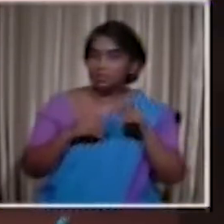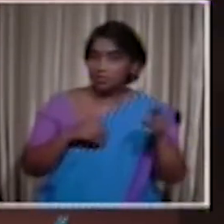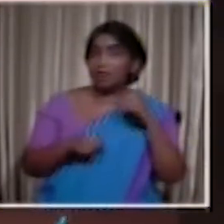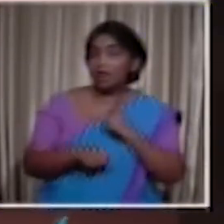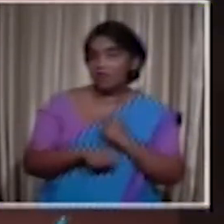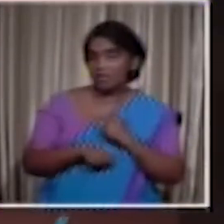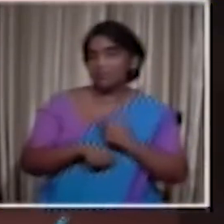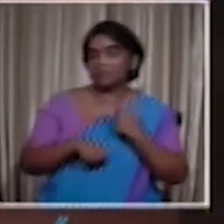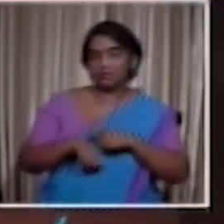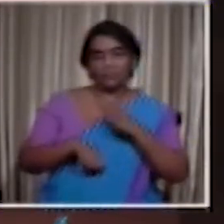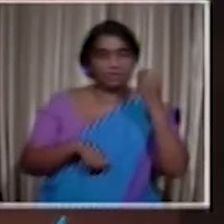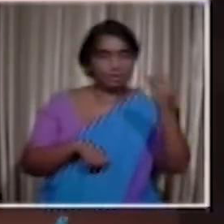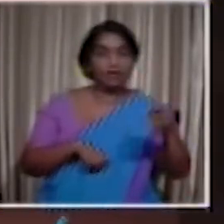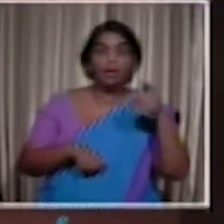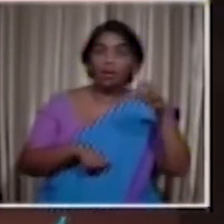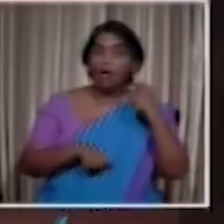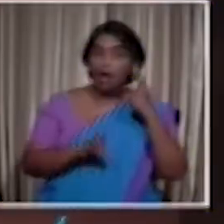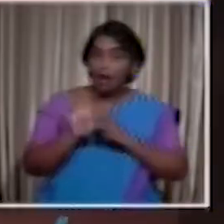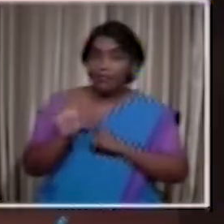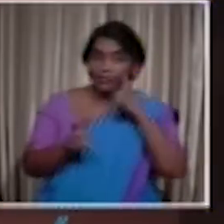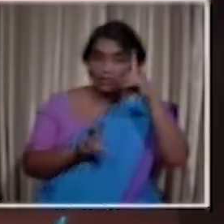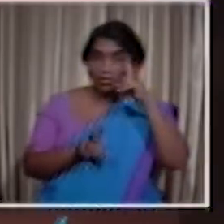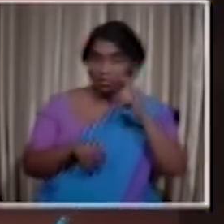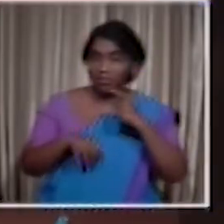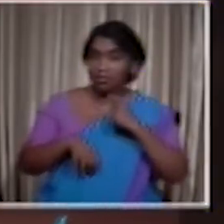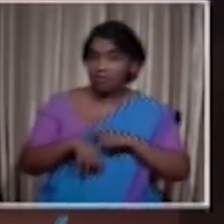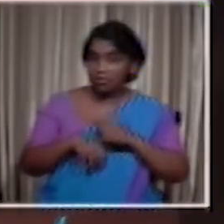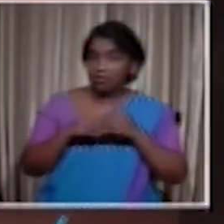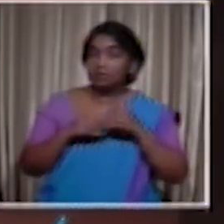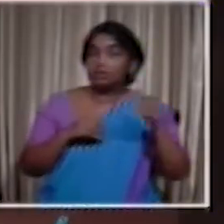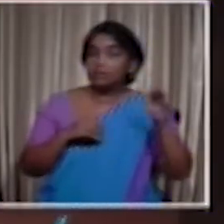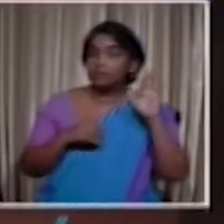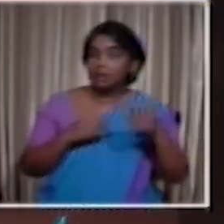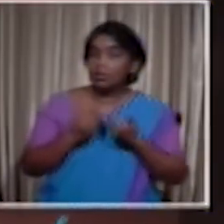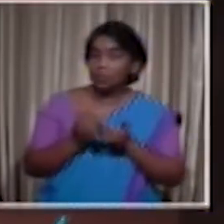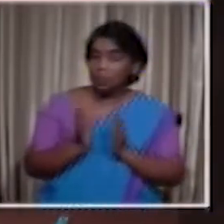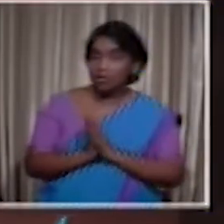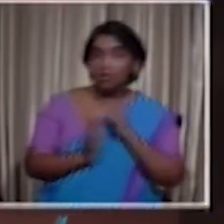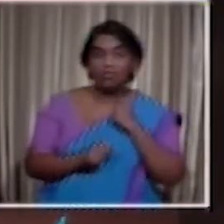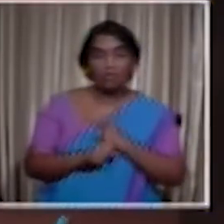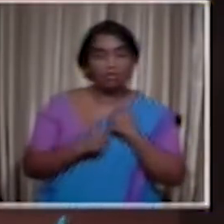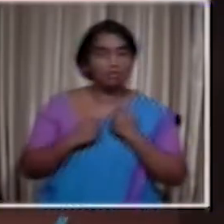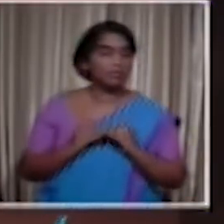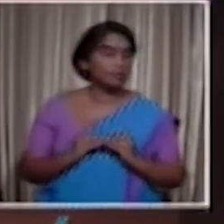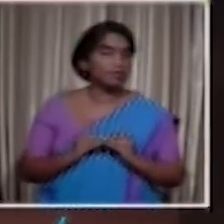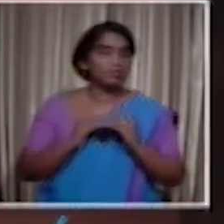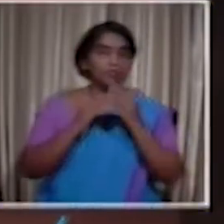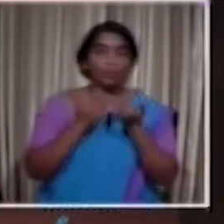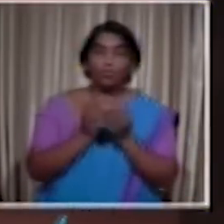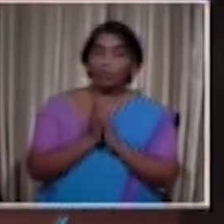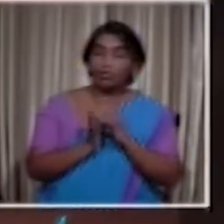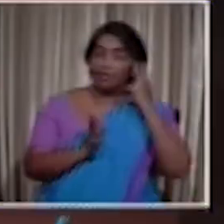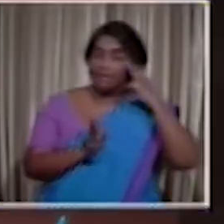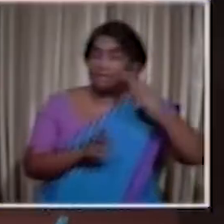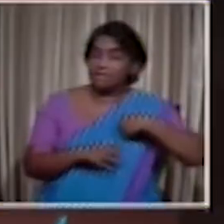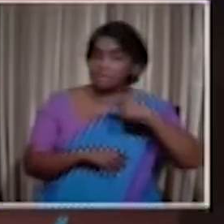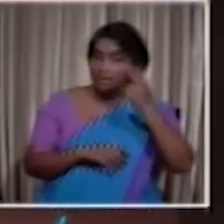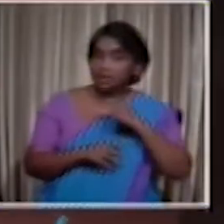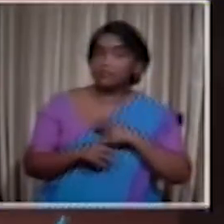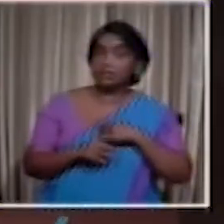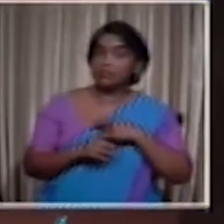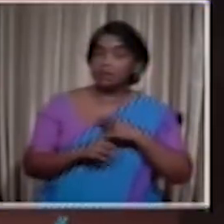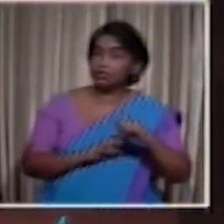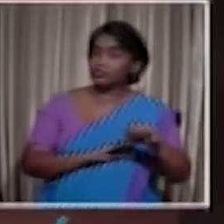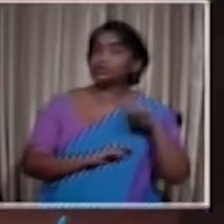ආණ්ඩුවට දෙනවා. අන්නේ අවුරුද්දක එකමාර කාල පරිච්ඡේදය ඇතුළත තමන්ගේ ආණ්ඩුව ගොඩනගා ගැනීම සඳහා තමන්ට තිබුණු විශ්වාසය තවත්